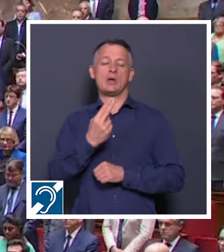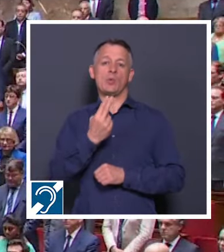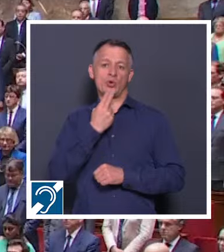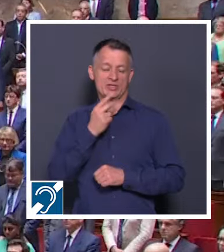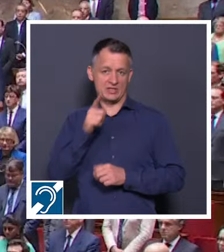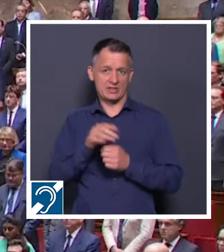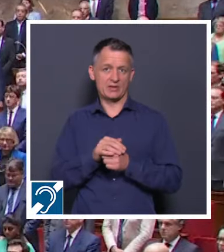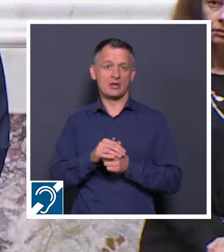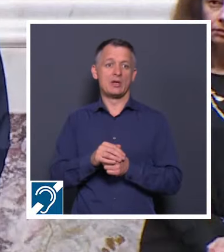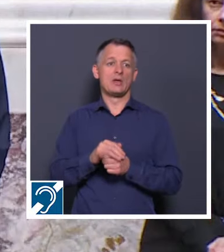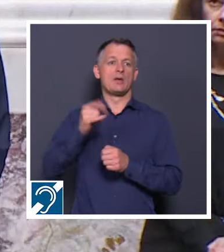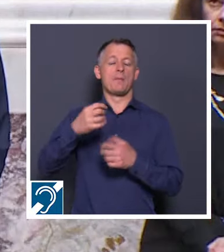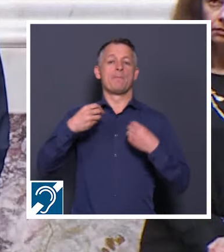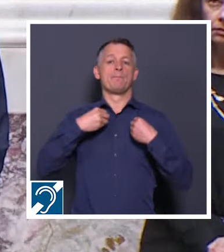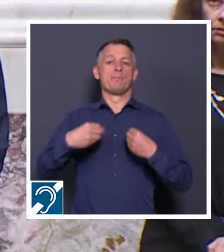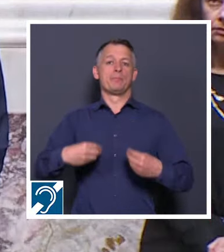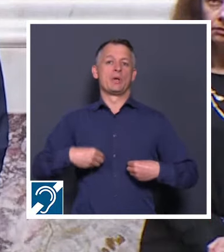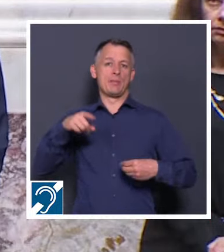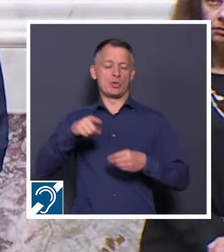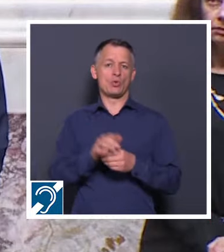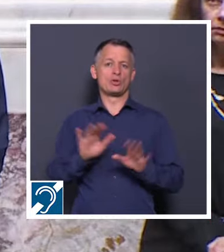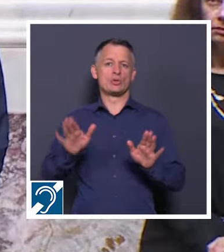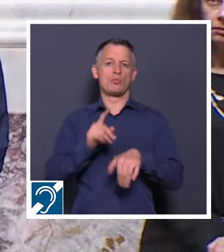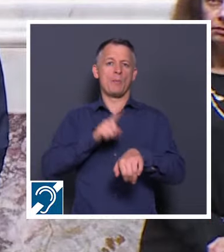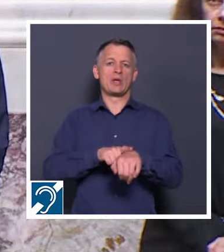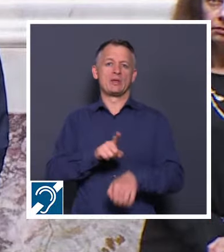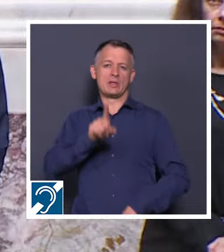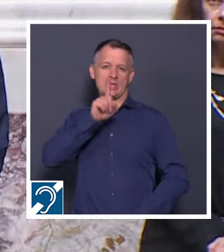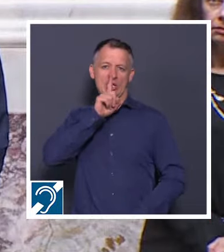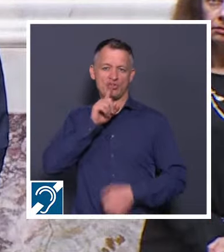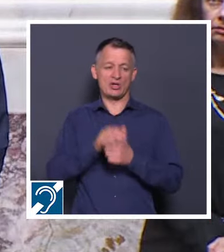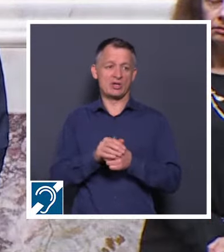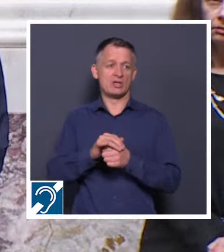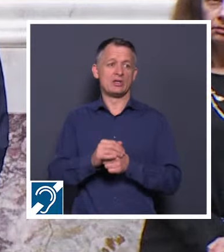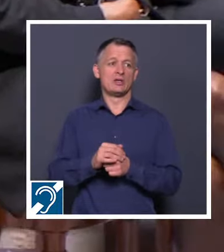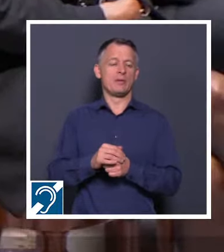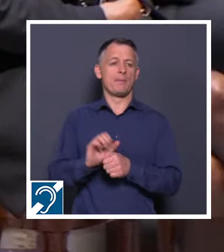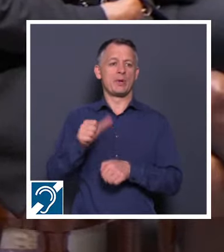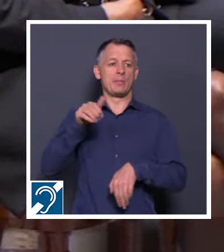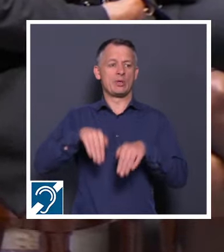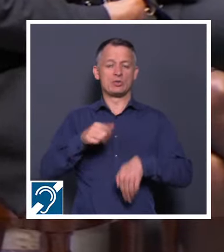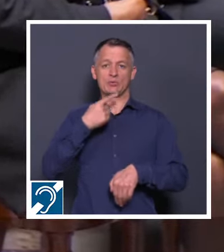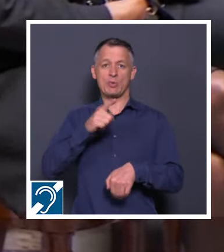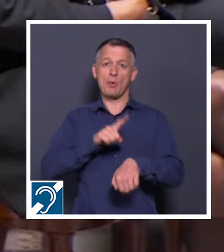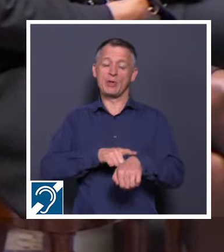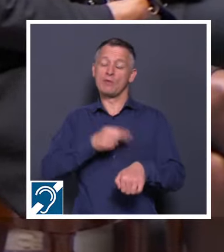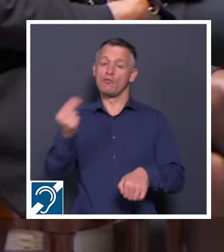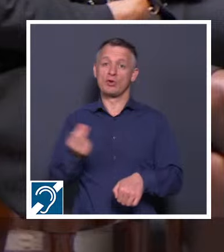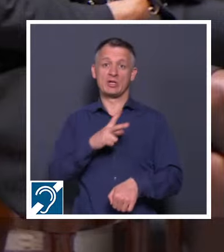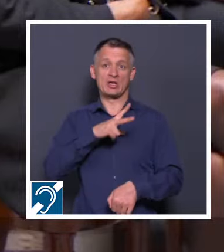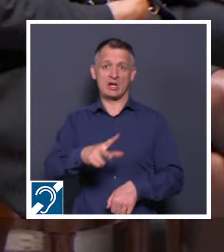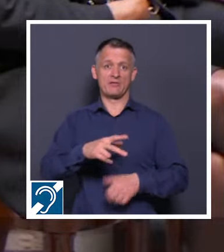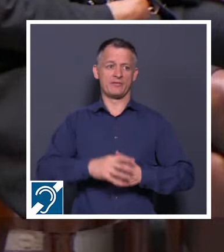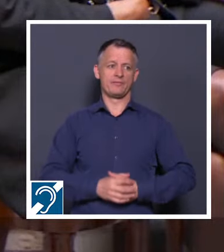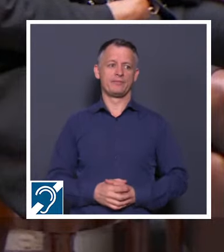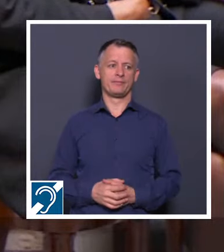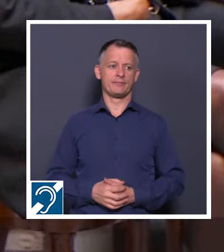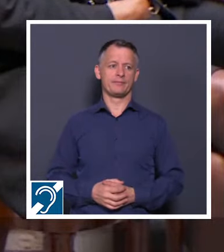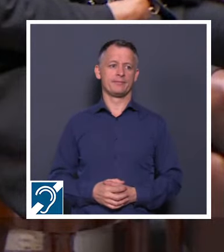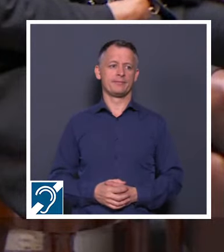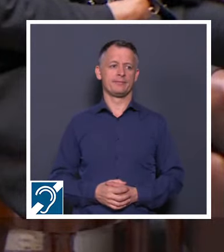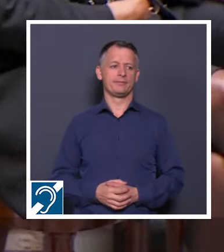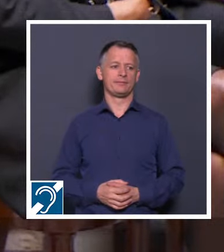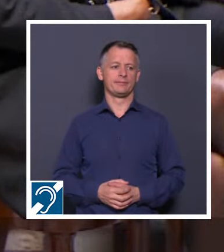de reculegere, iar premierul francez a subliniat că atacul este unul deosebit de grav. Ce matin dans l'heure,